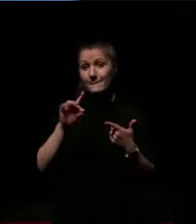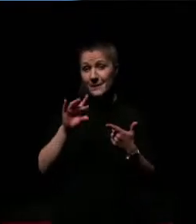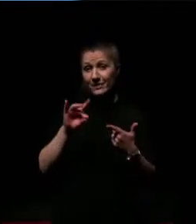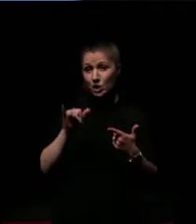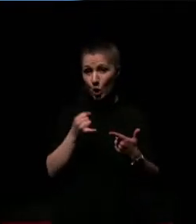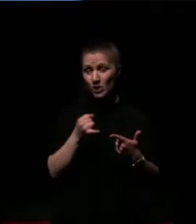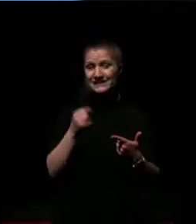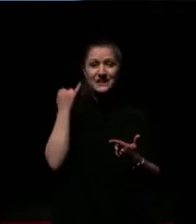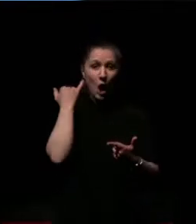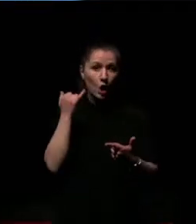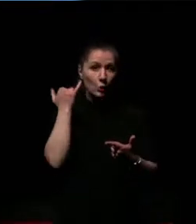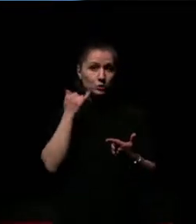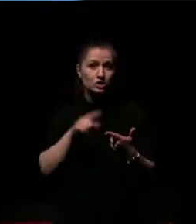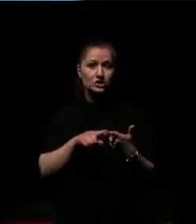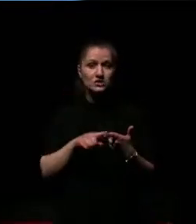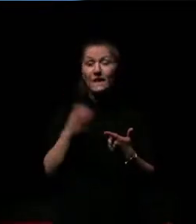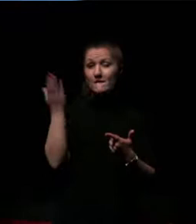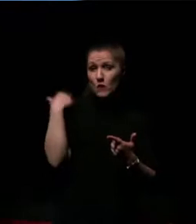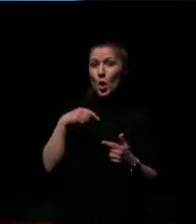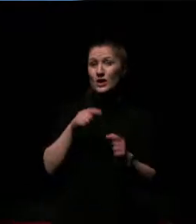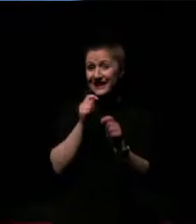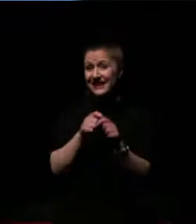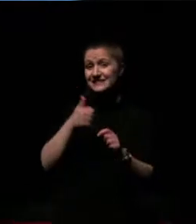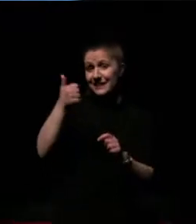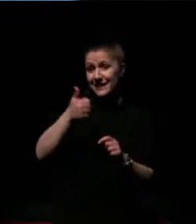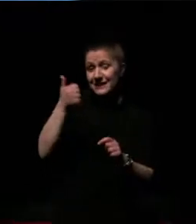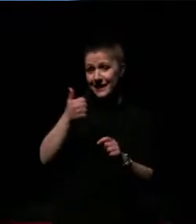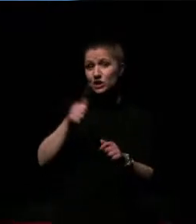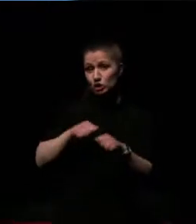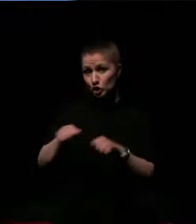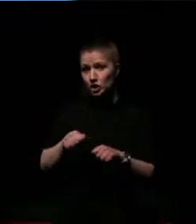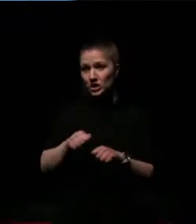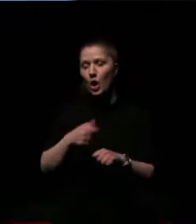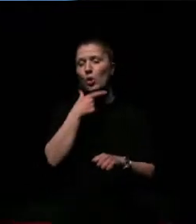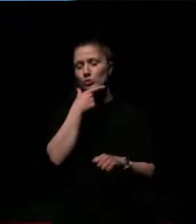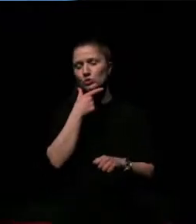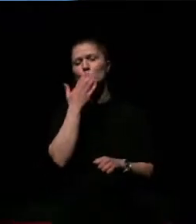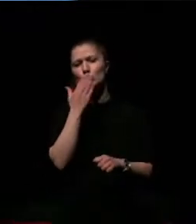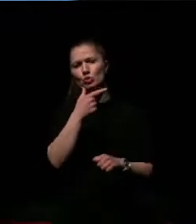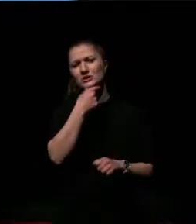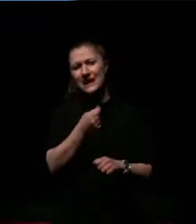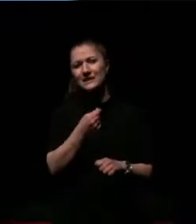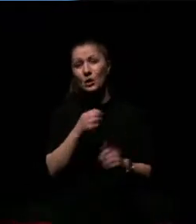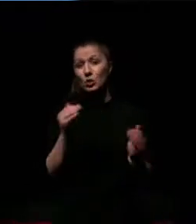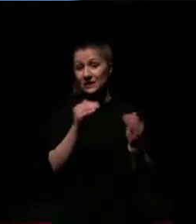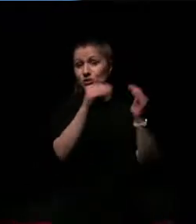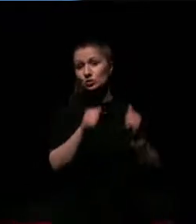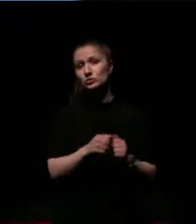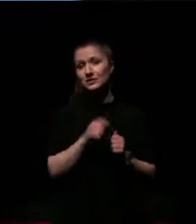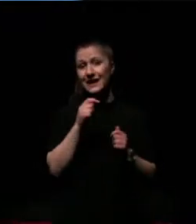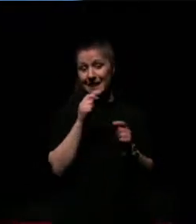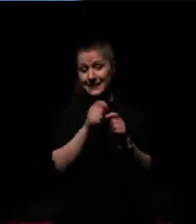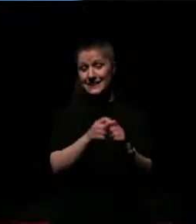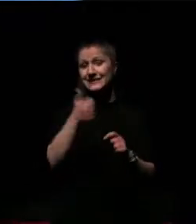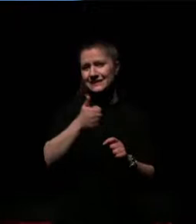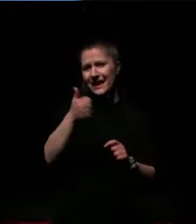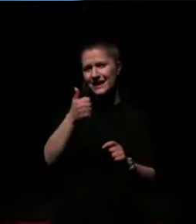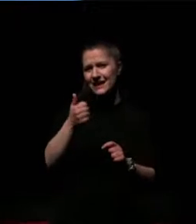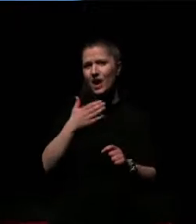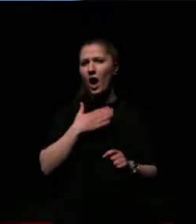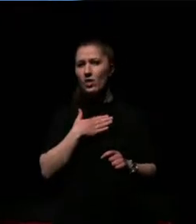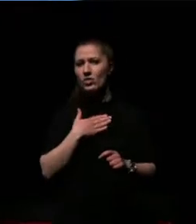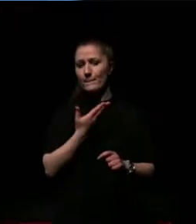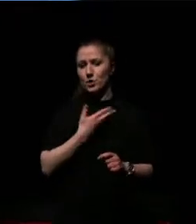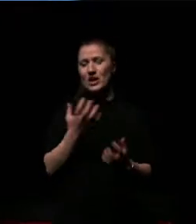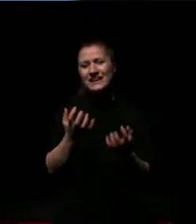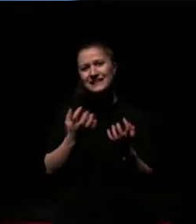Jakobsen. Han har tidligere vært nestleder i styret, og sitter derfor også med god kjennskap til organisasjonen. Som nestleder viste Petter en unik